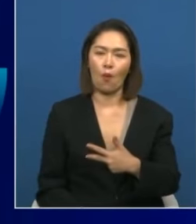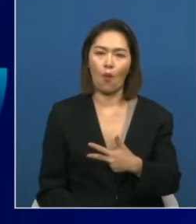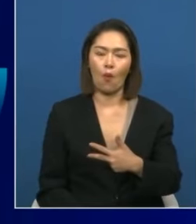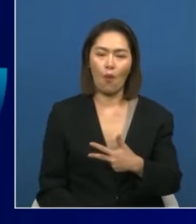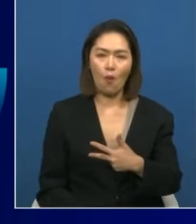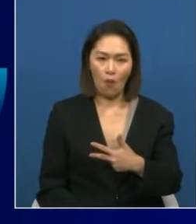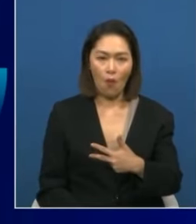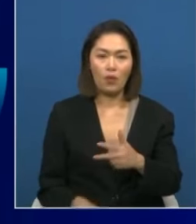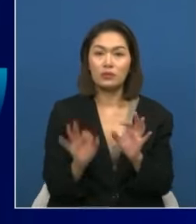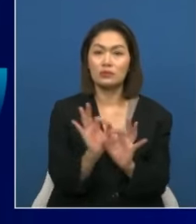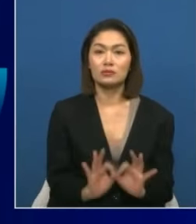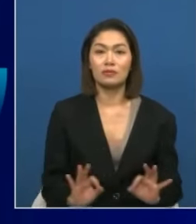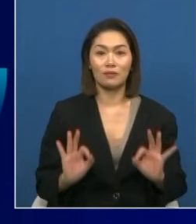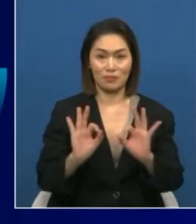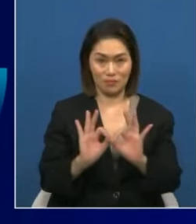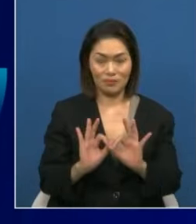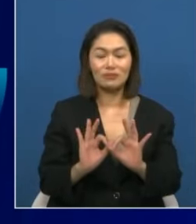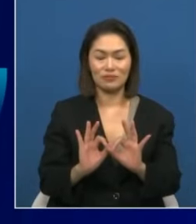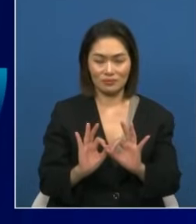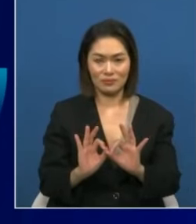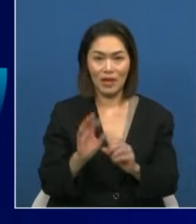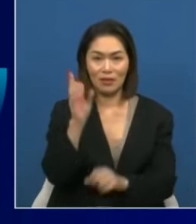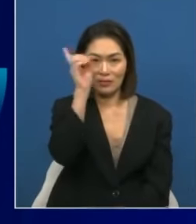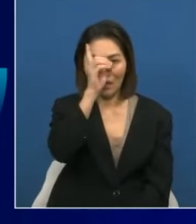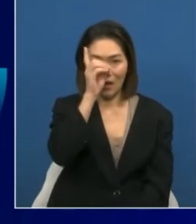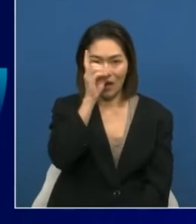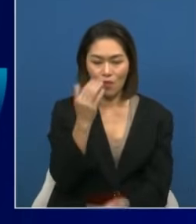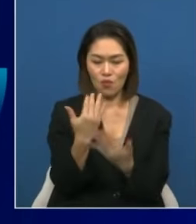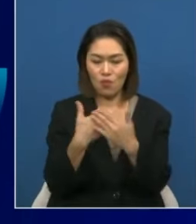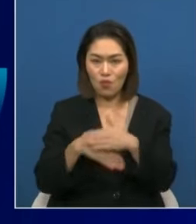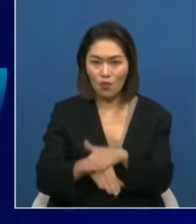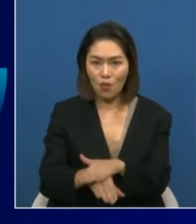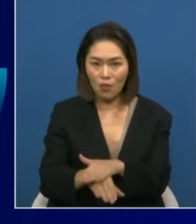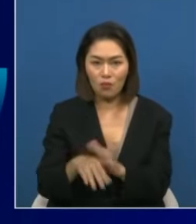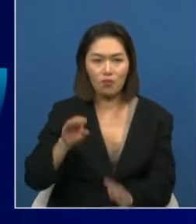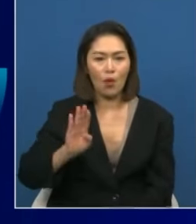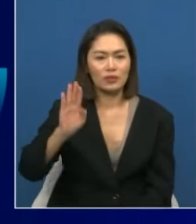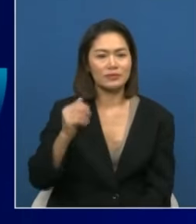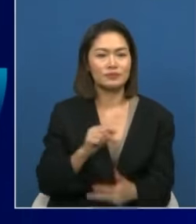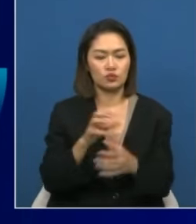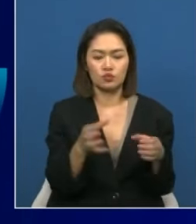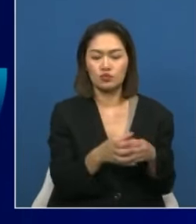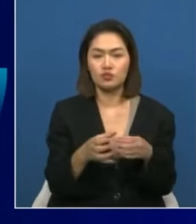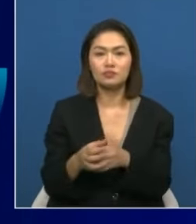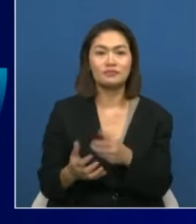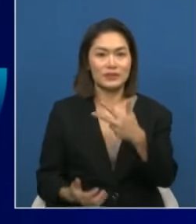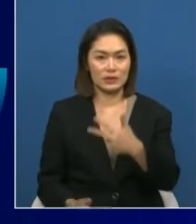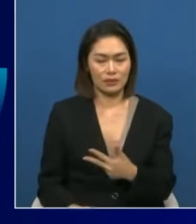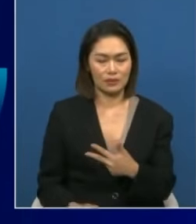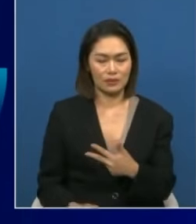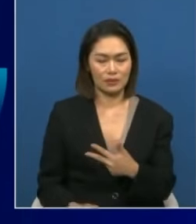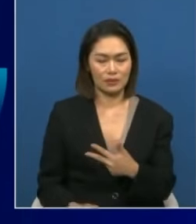250,000 แล้วที่สำคัญคือดาราที่เข้ามาเกี่ยวข้องกับบริษัทนี้มี3กลุ่มกลุ่มแรกคือกลุ่มที่ได้รับมอบอำ